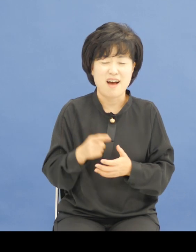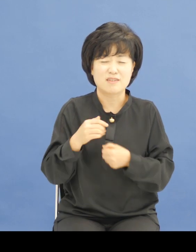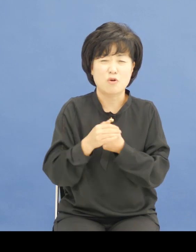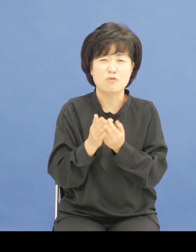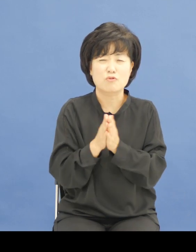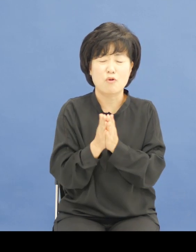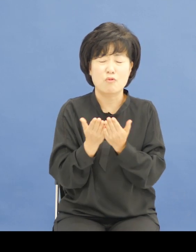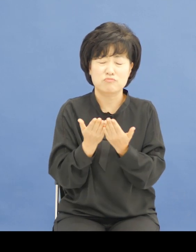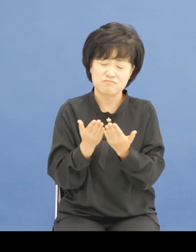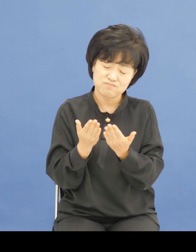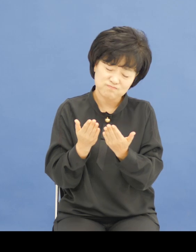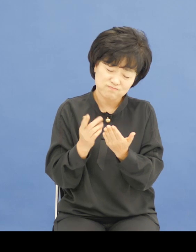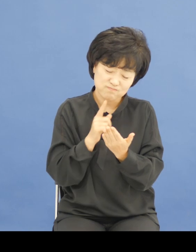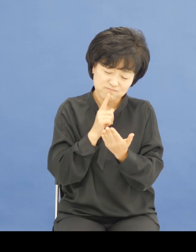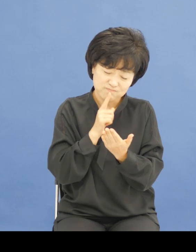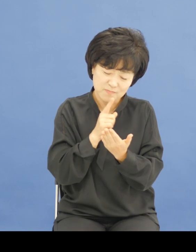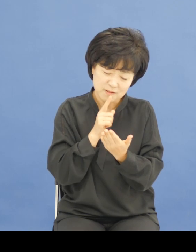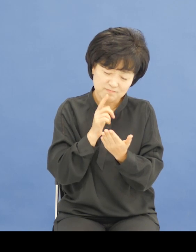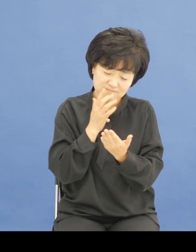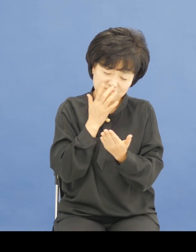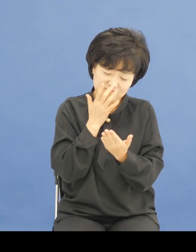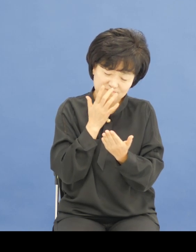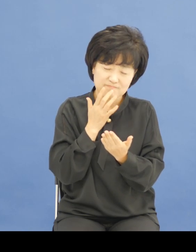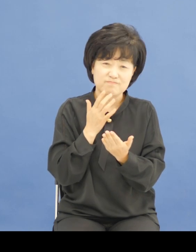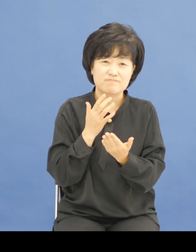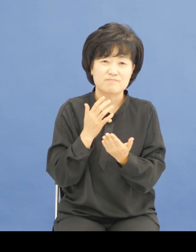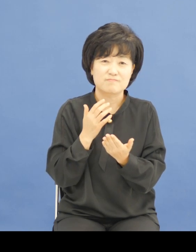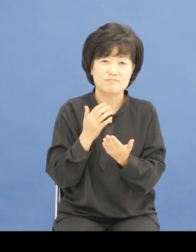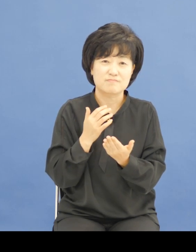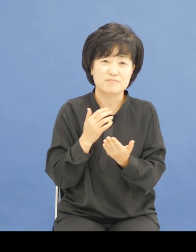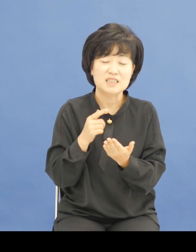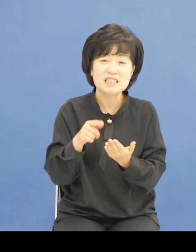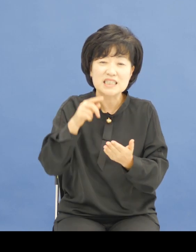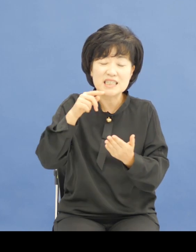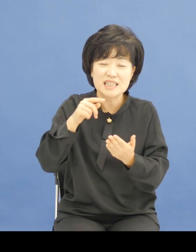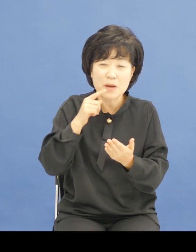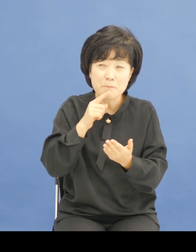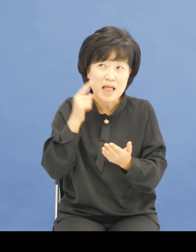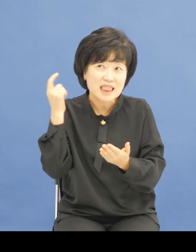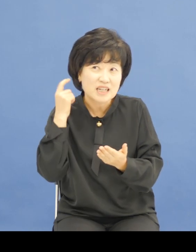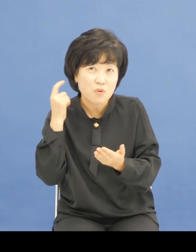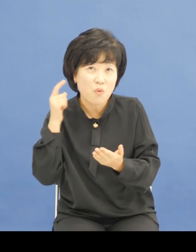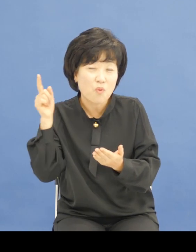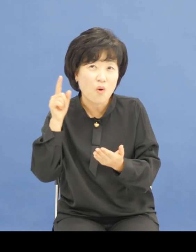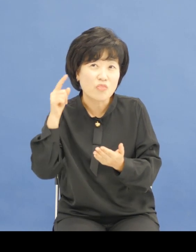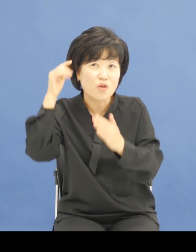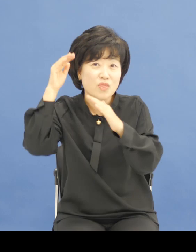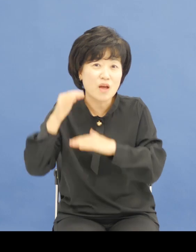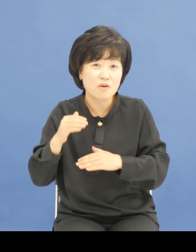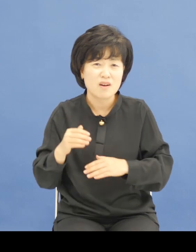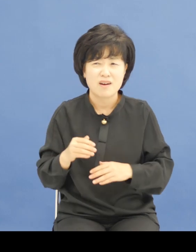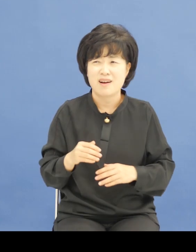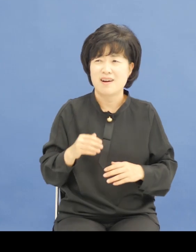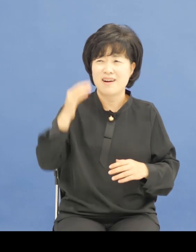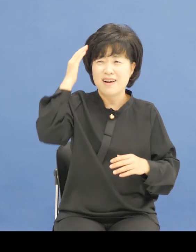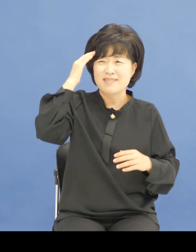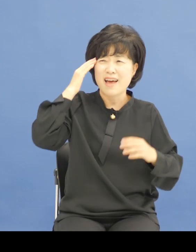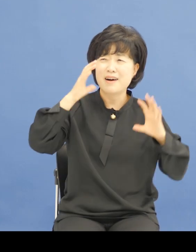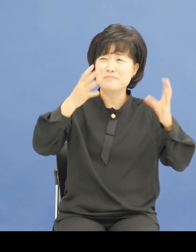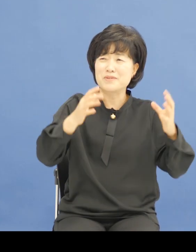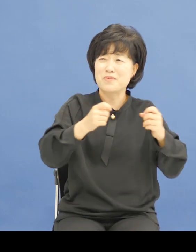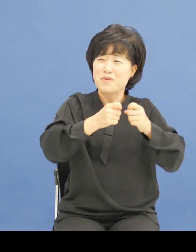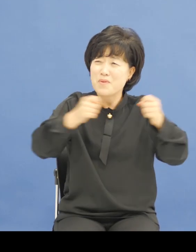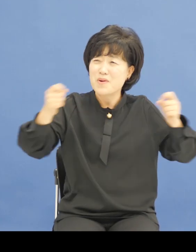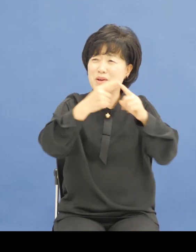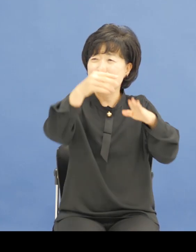잘 모르니까 이것만 듣고 이 어떤 내용일 것 같아요? 이것만 근데 느낌이 대한민국 교회 오래 다니신 분도